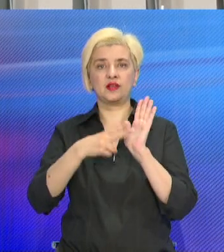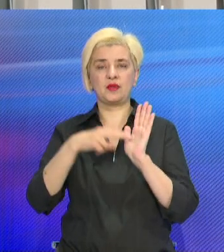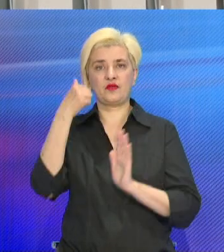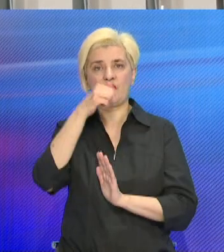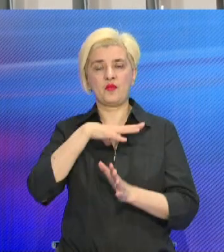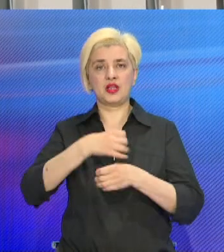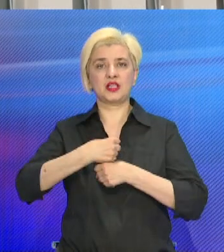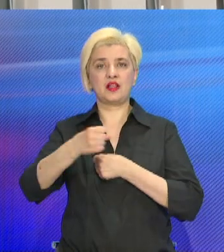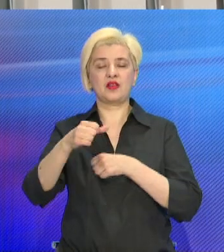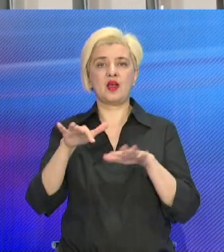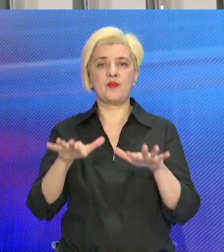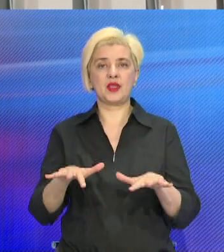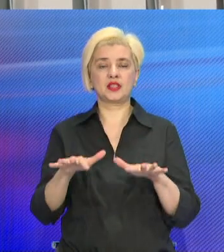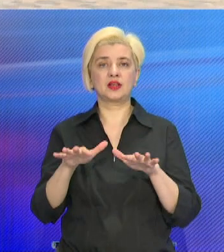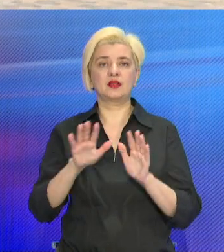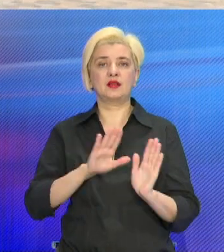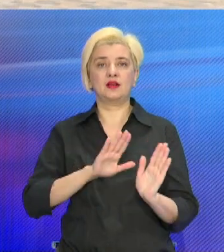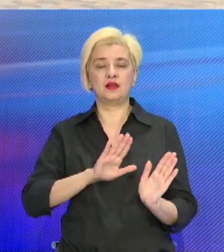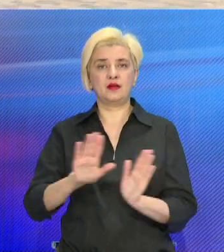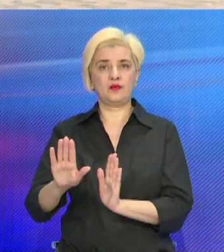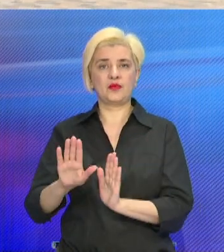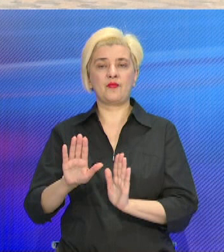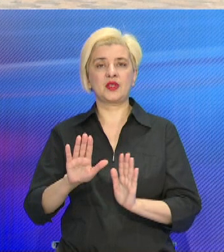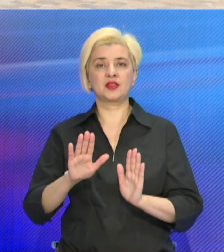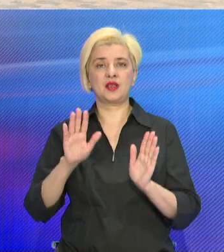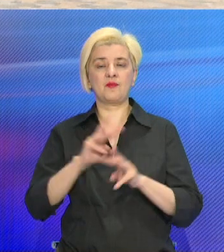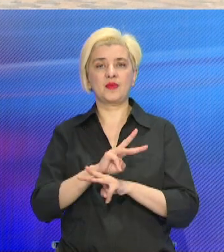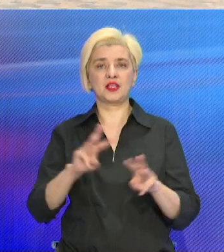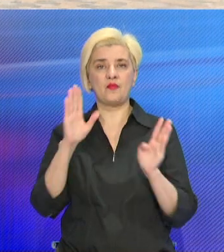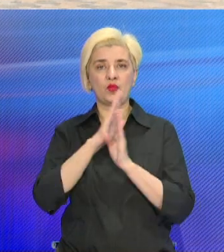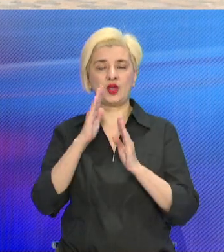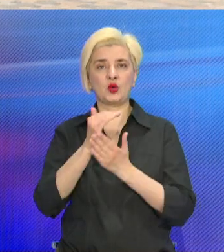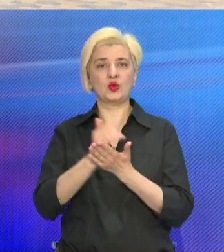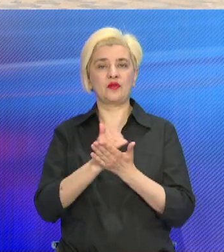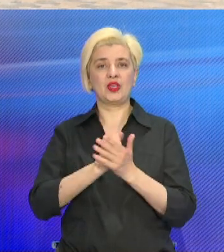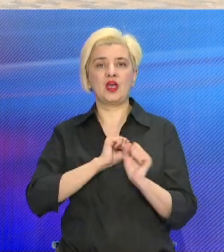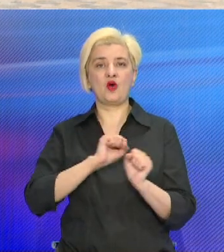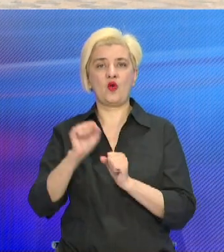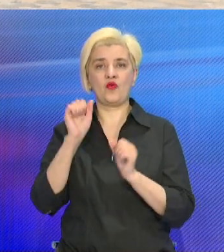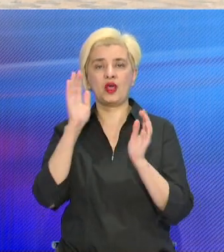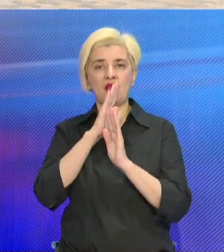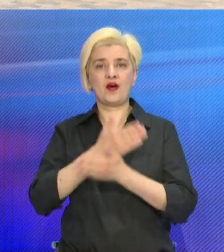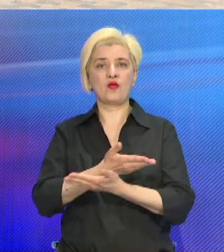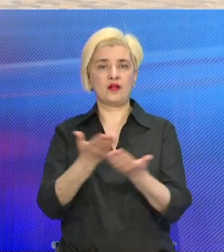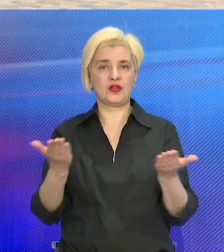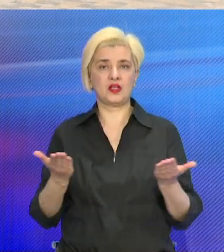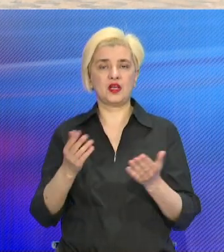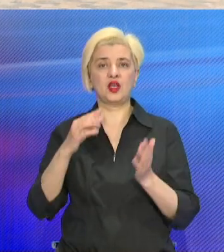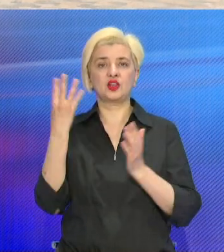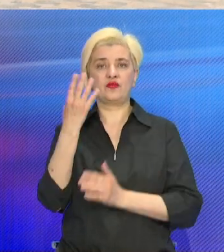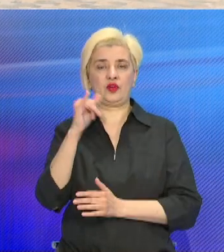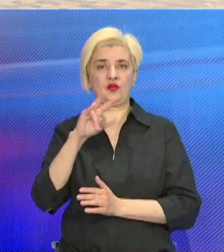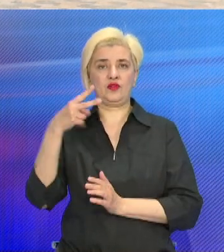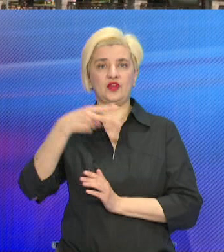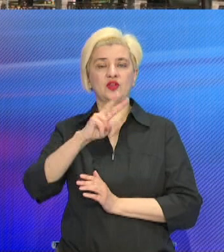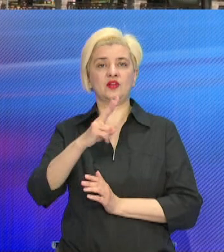быў назначаны на пасаду намесніка міністра прыродных рэсурсаў і аховы навакольнага асяроддзя. 4 чэрвеня